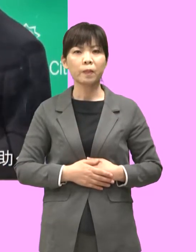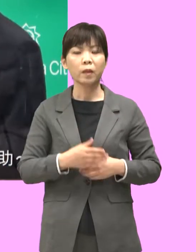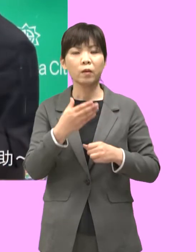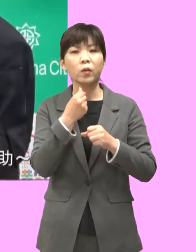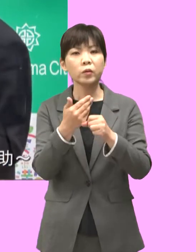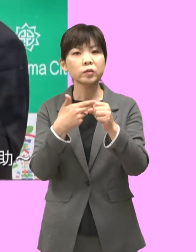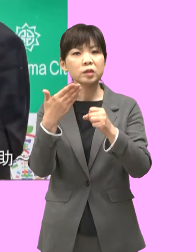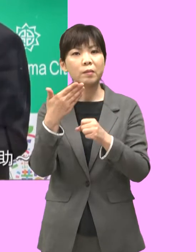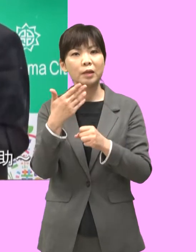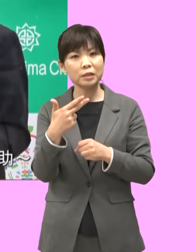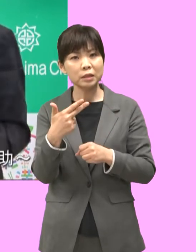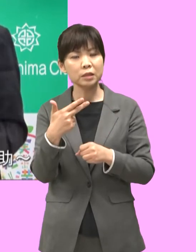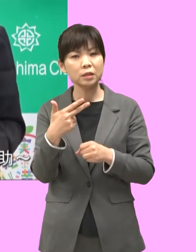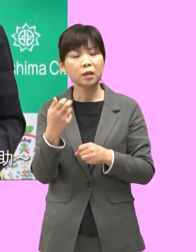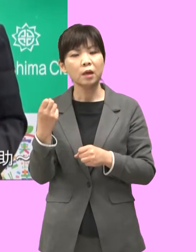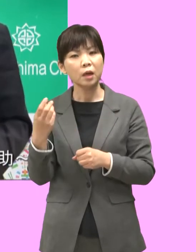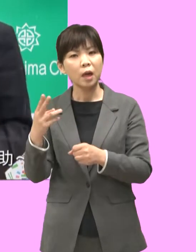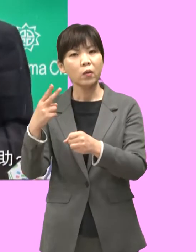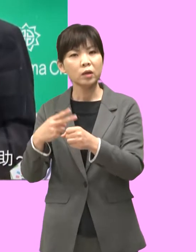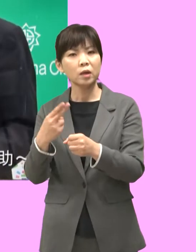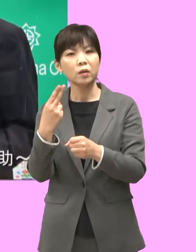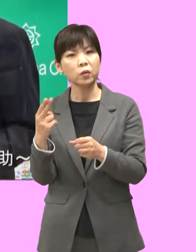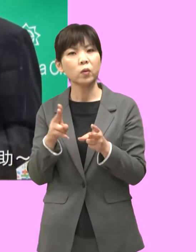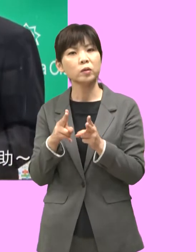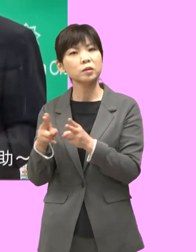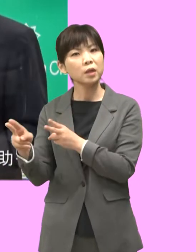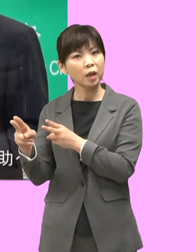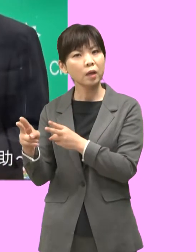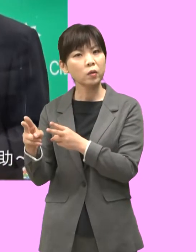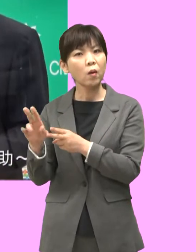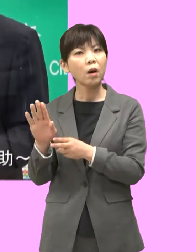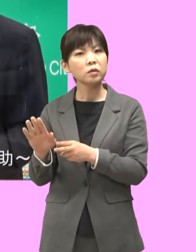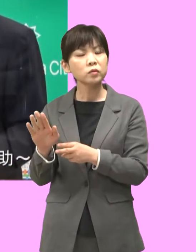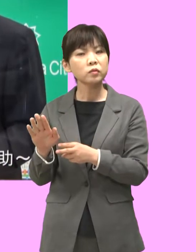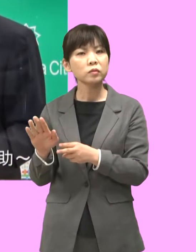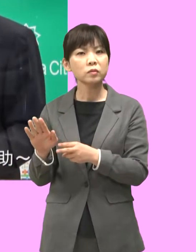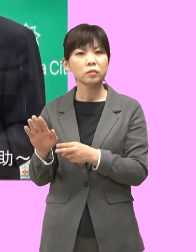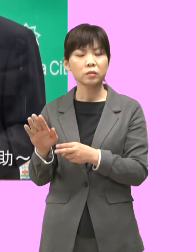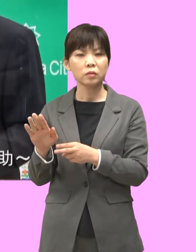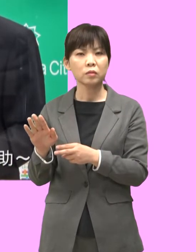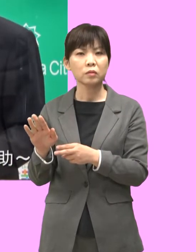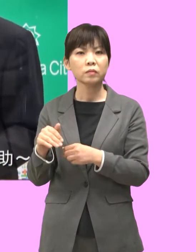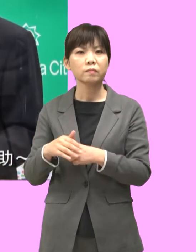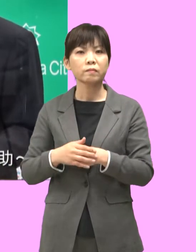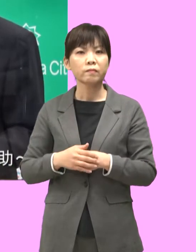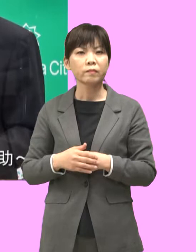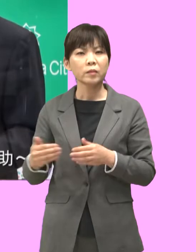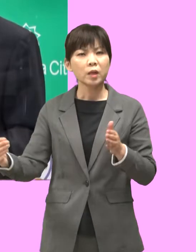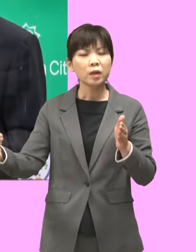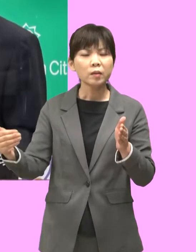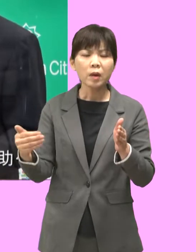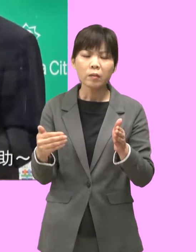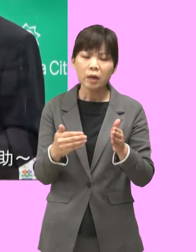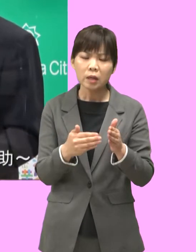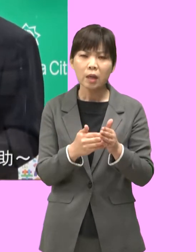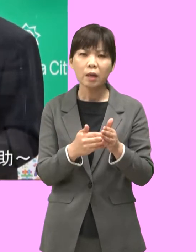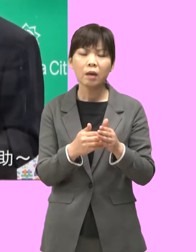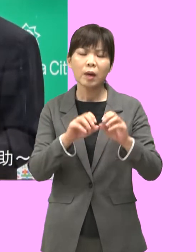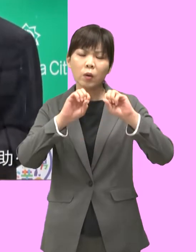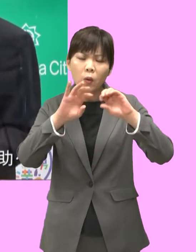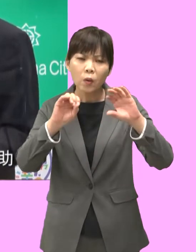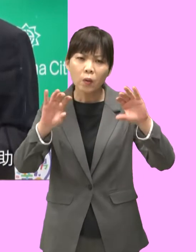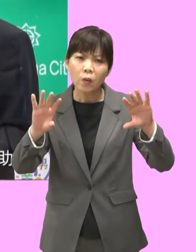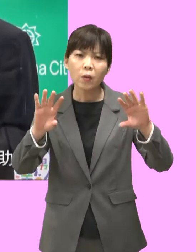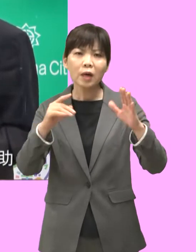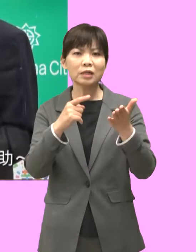実はこれ令和2年度に制度化をしたんですが、これまでどうもあの広報とかそういったものが十分できていません